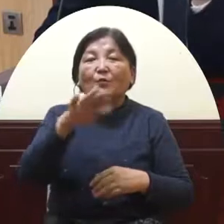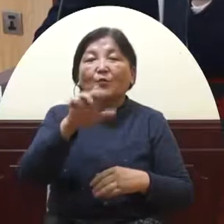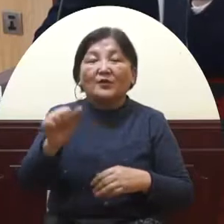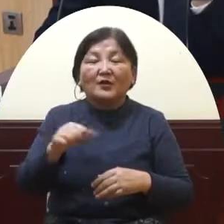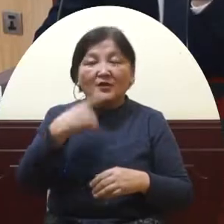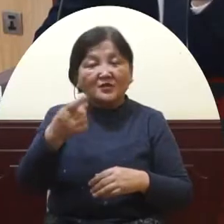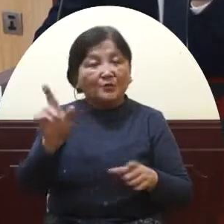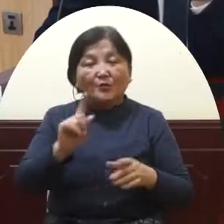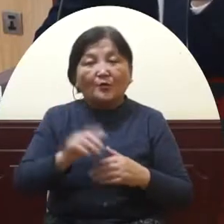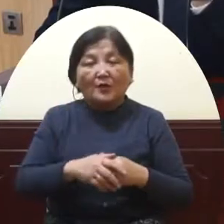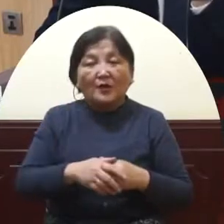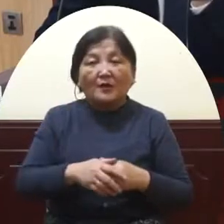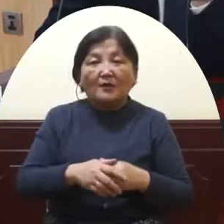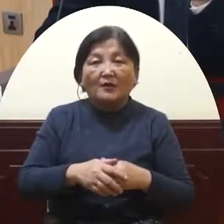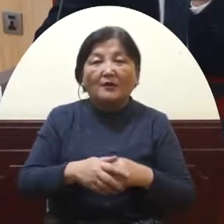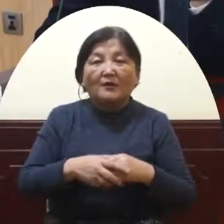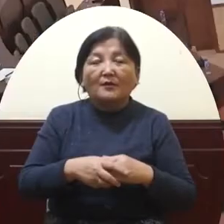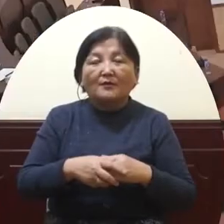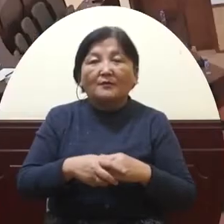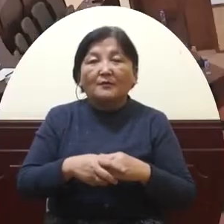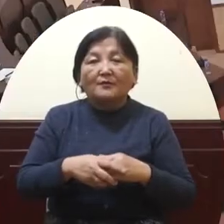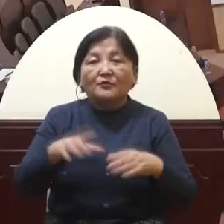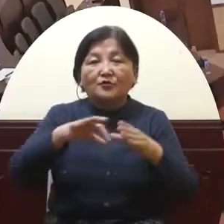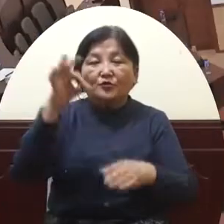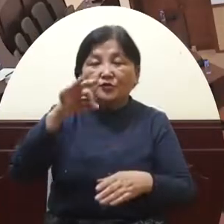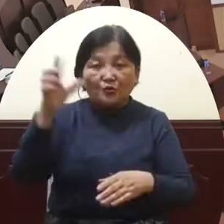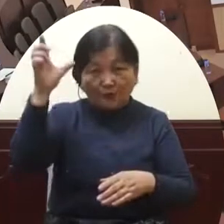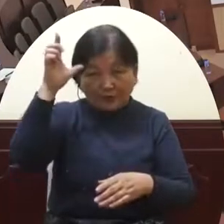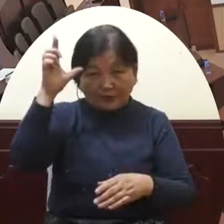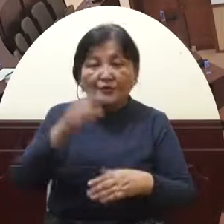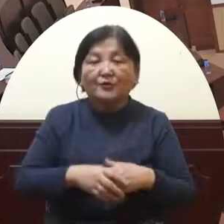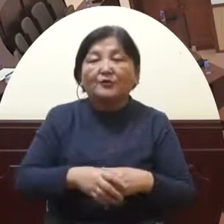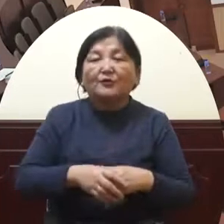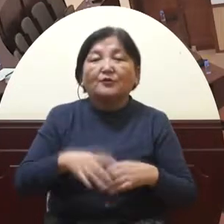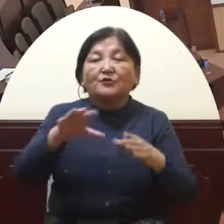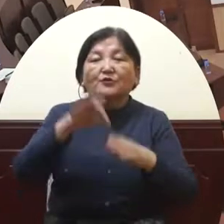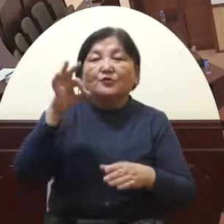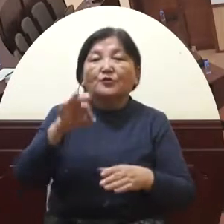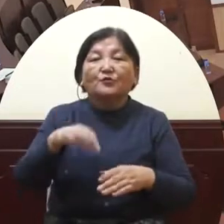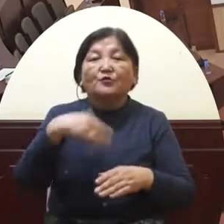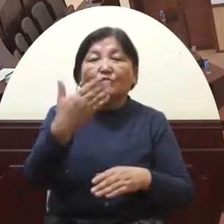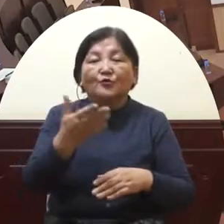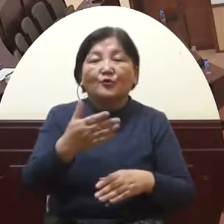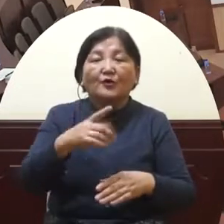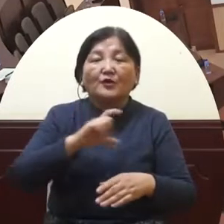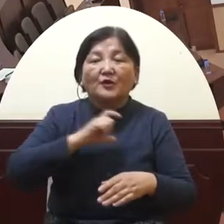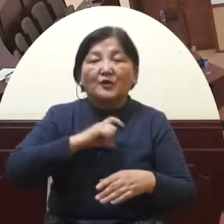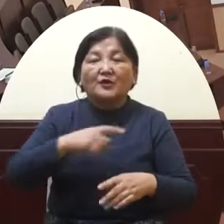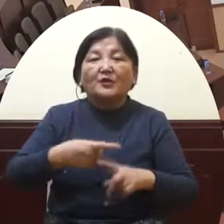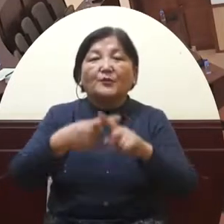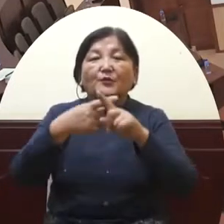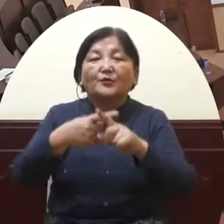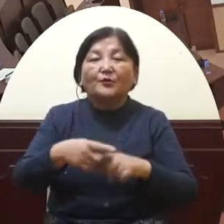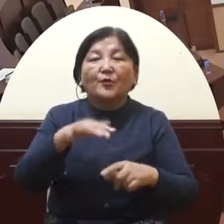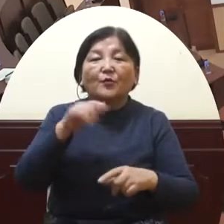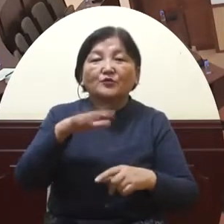санагдаж магадгүй. Гэхдээ түрүүний ярьжсэн одоо бидний нөгөө сонгогчийн болоос үлэн сонгогчдийн одоо ингээд сонгуулийнх нь эцэг нэмдүүлэхэд бол бутад нөгөө